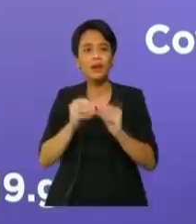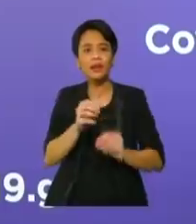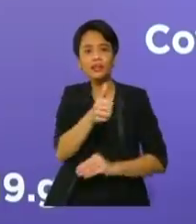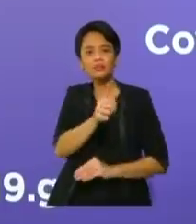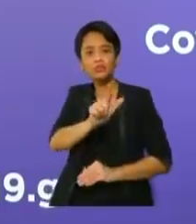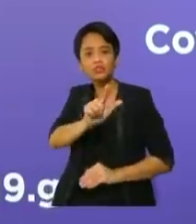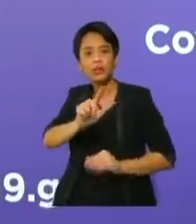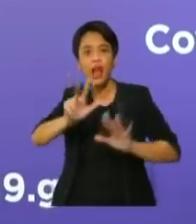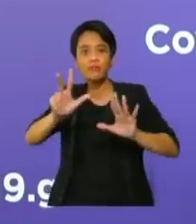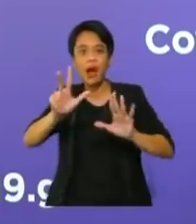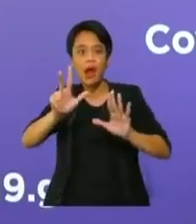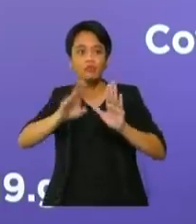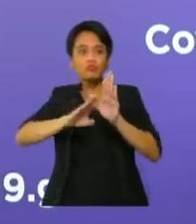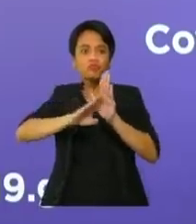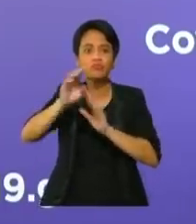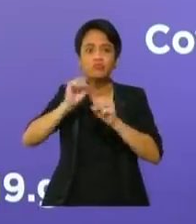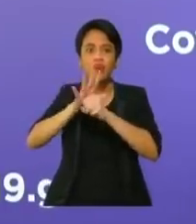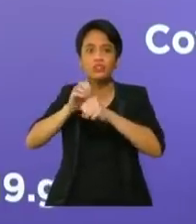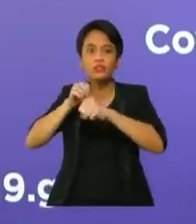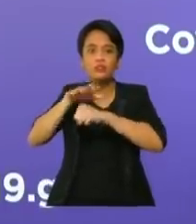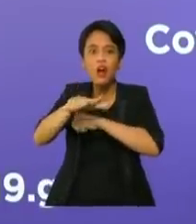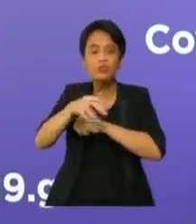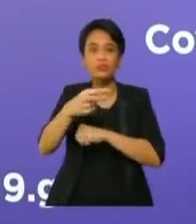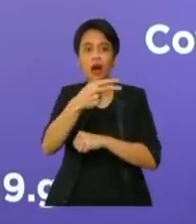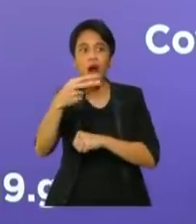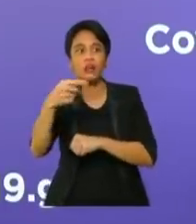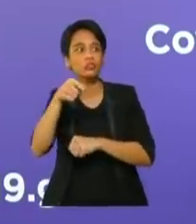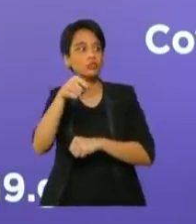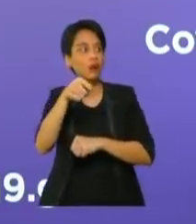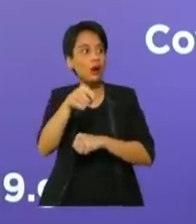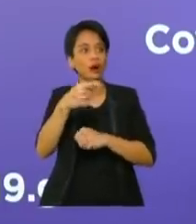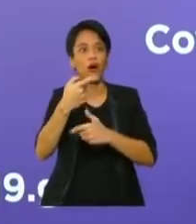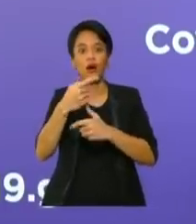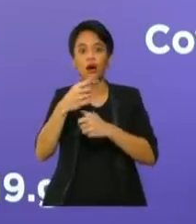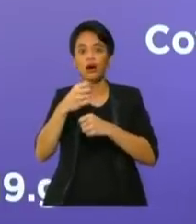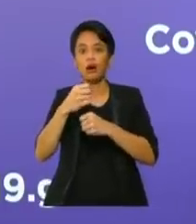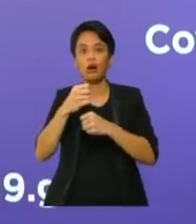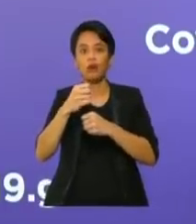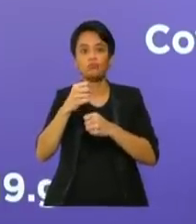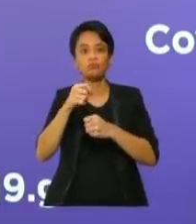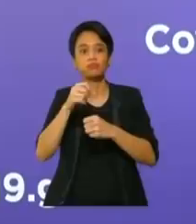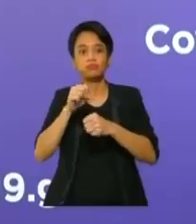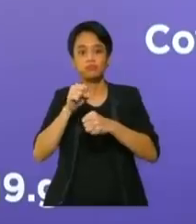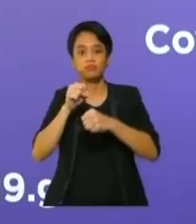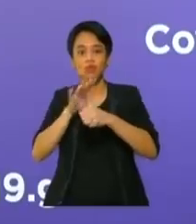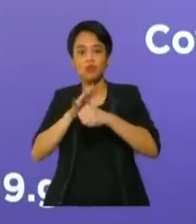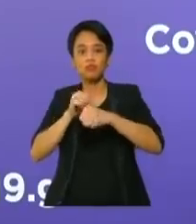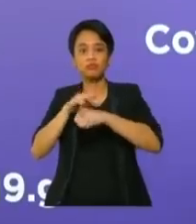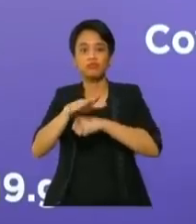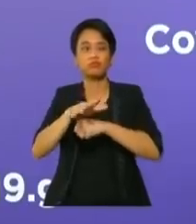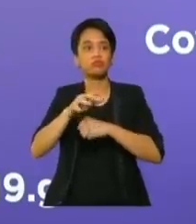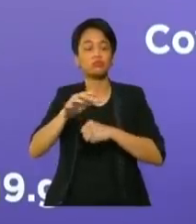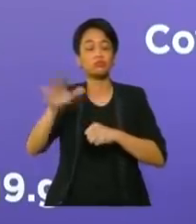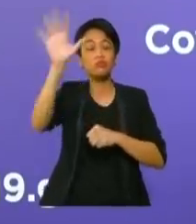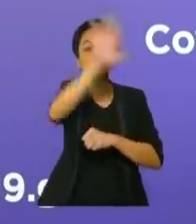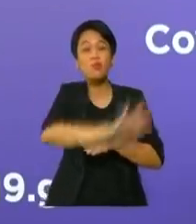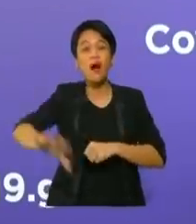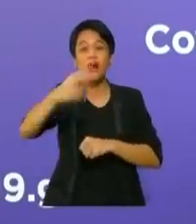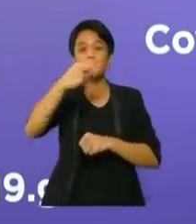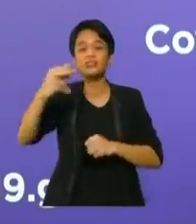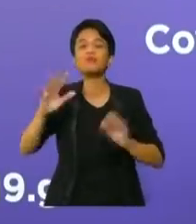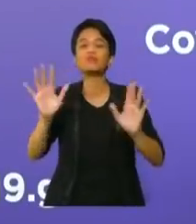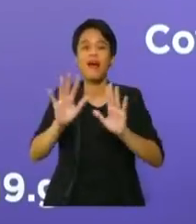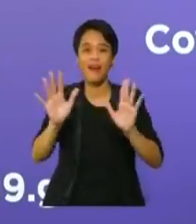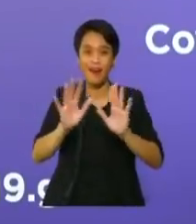kasus ini tidak dimaknai bahwa ini adalah kenaikan gambaran yang keseluruhan dari wilayah Indonesia.